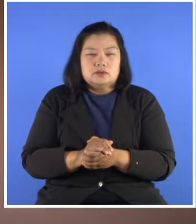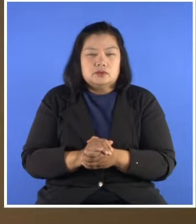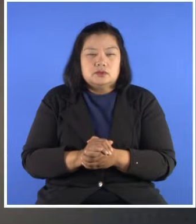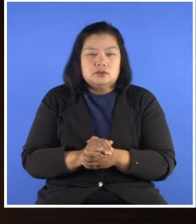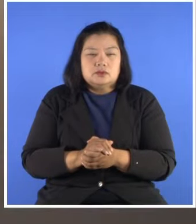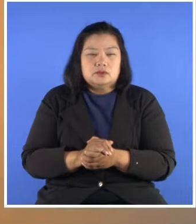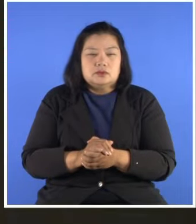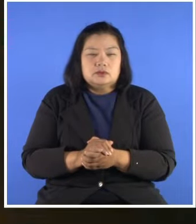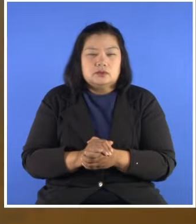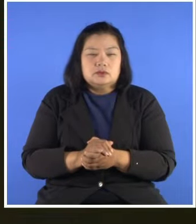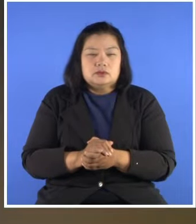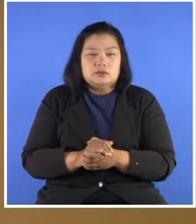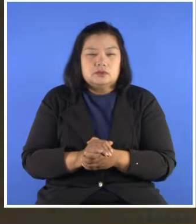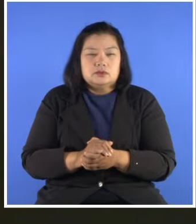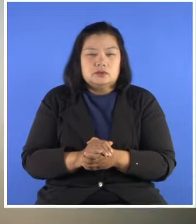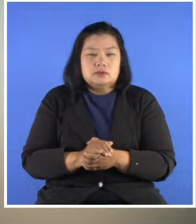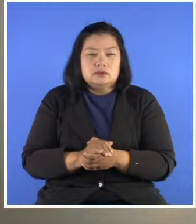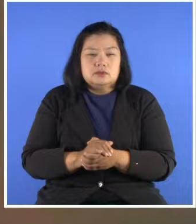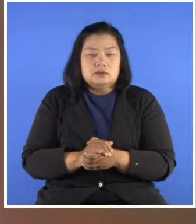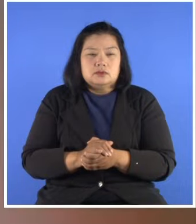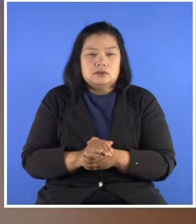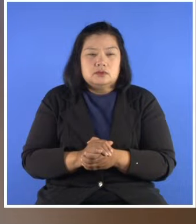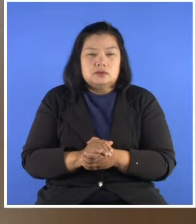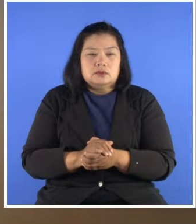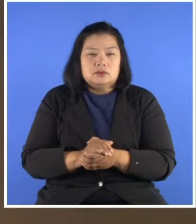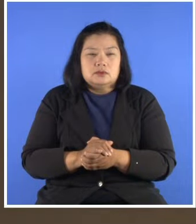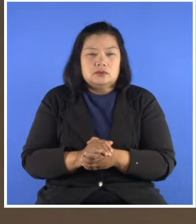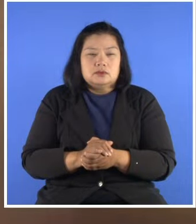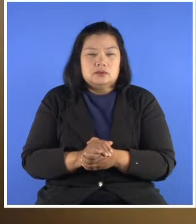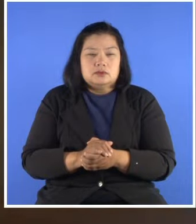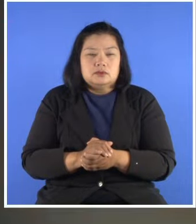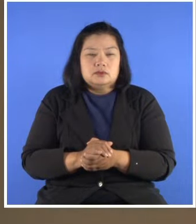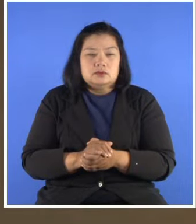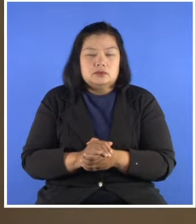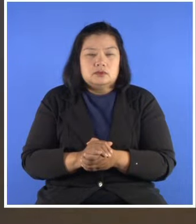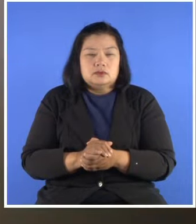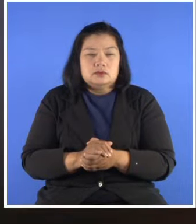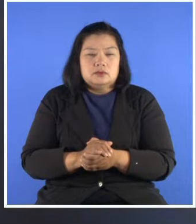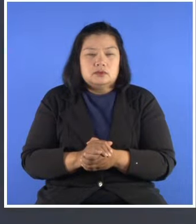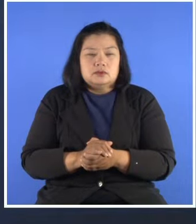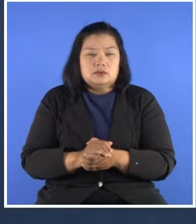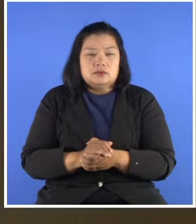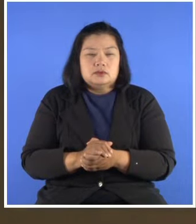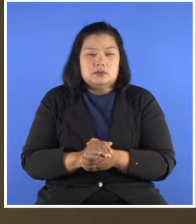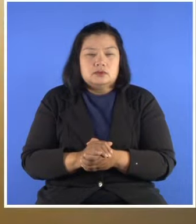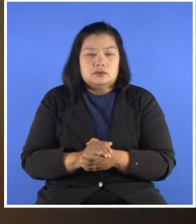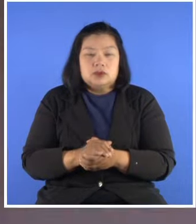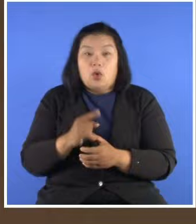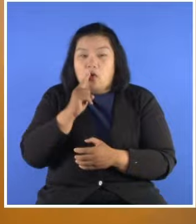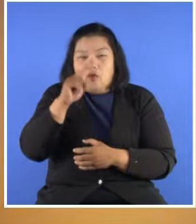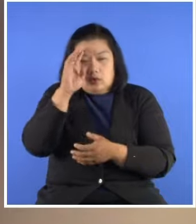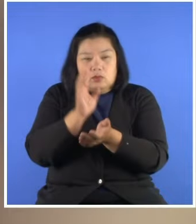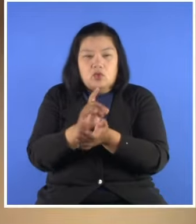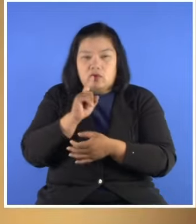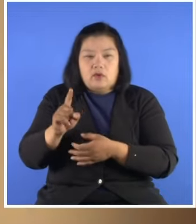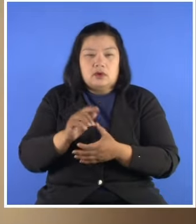เดี๋ยว พี่เปิดไฟเลี้ยว เร็วเดี๋ยวใช่หรอได้โดนต บเลยนะค่ะหยุดหยุดหยุดนะมึงหลับคลิป เอาต้ น มึงหลับ แจ้งความเป็นแจ้งความ แ จ้งความแ